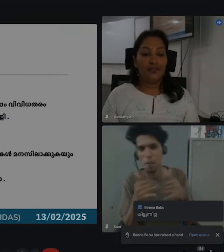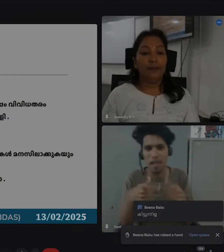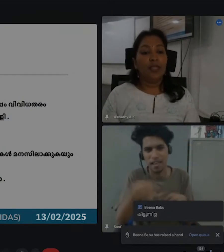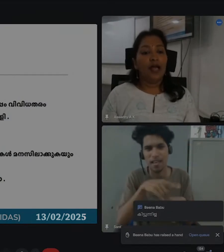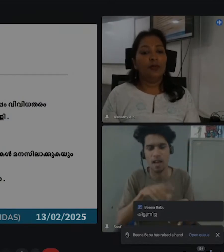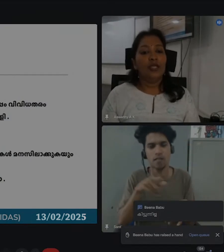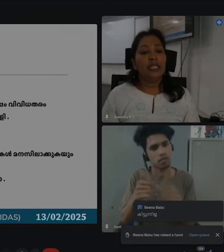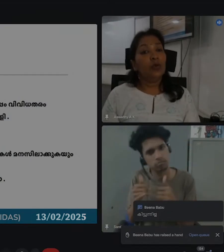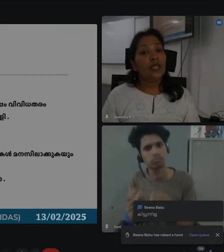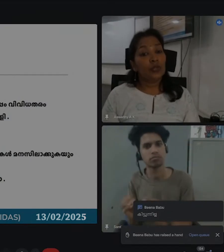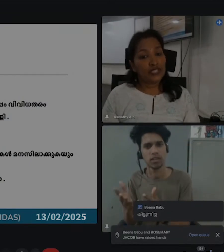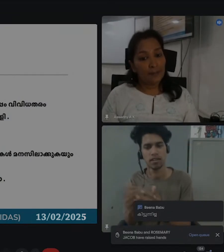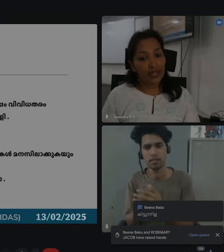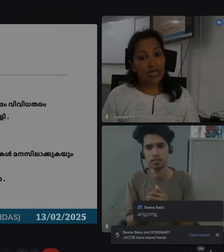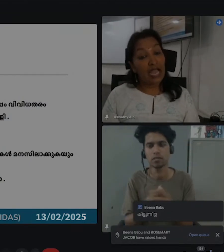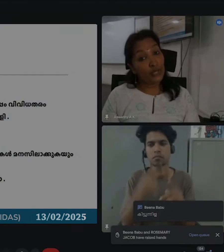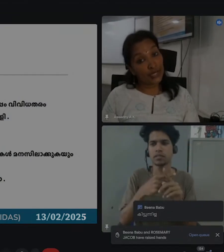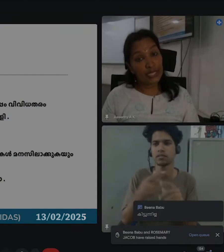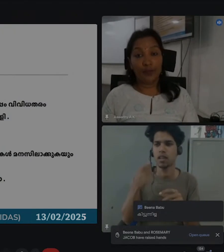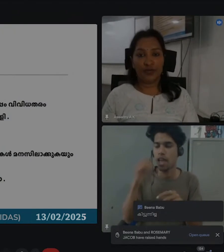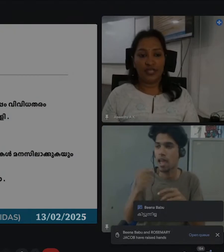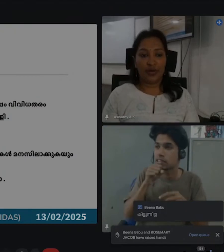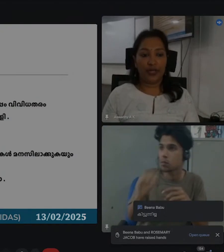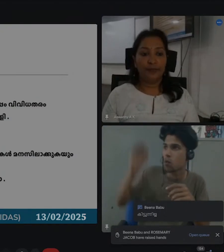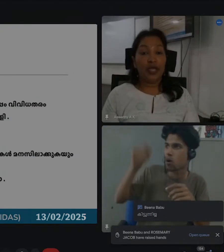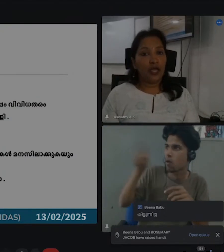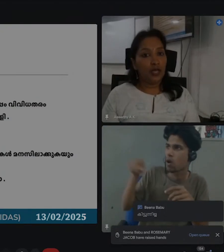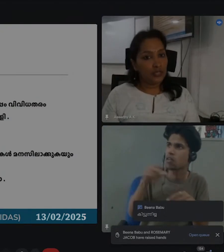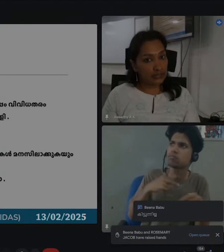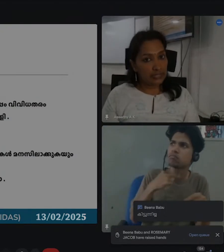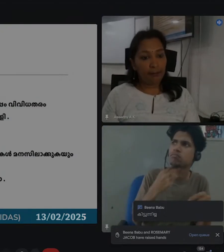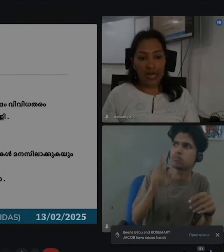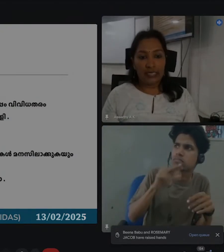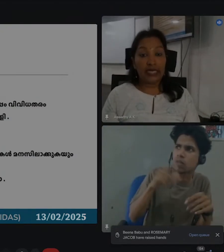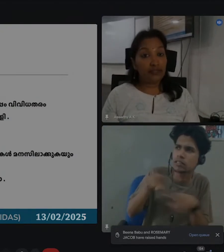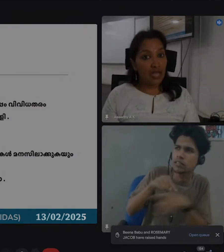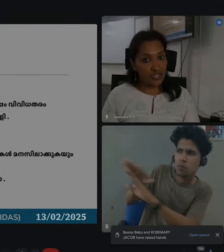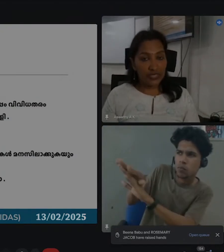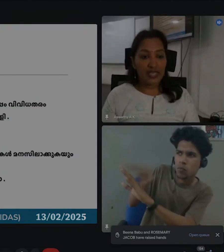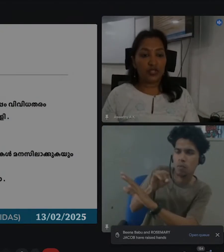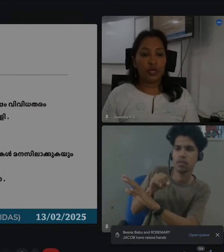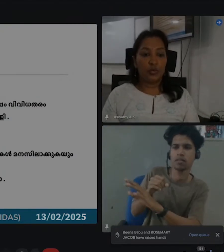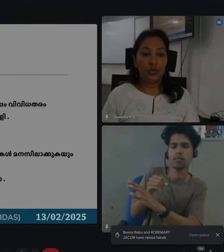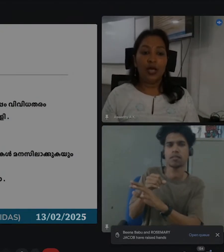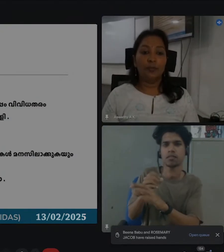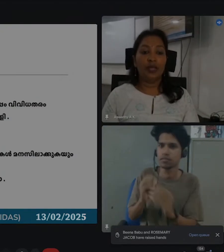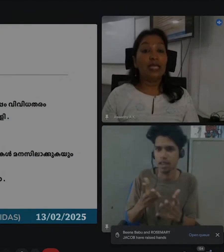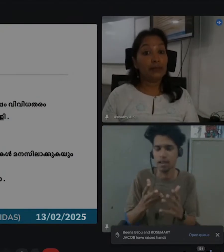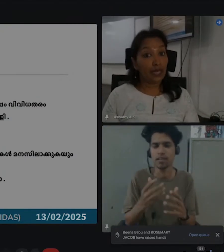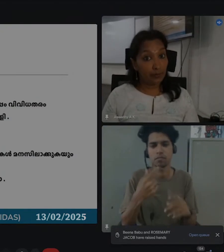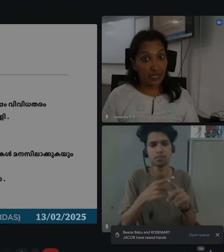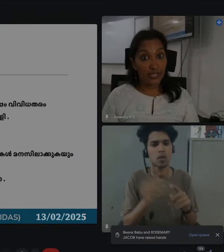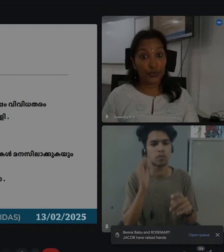ഒരു കാലയളവിൽ. അതുപോലെ നിങ്ങൾ ഉണ്ടാക്കുന്ന ശബ്ദങ്ങൾ അനുകരിക്കാനും ശ്രമിക്കാറുണ്ട്. നൃത്തം, പാട്ട് എന്നിവ ആസ്വദിക്കാൻ തുടങ്ങുന്നു.